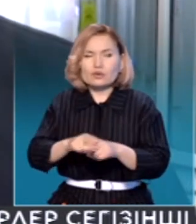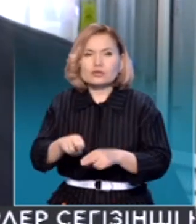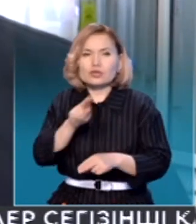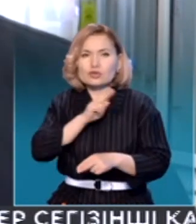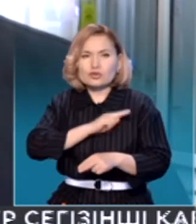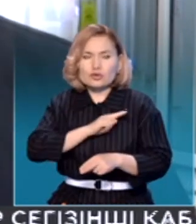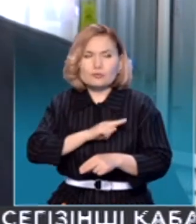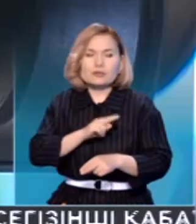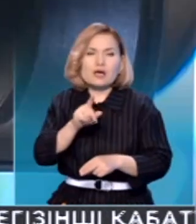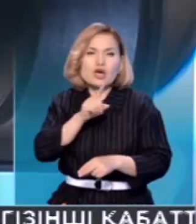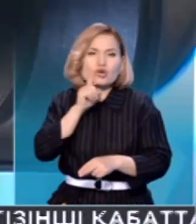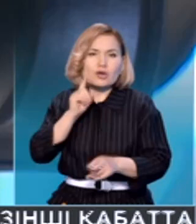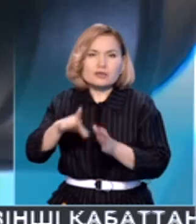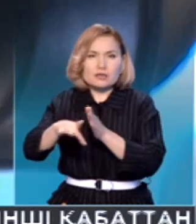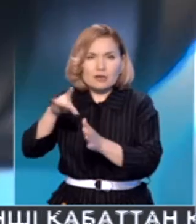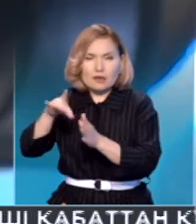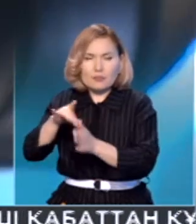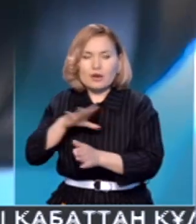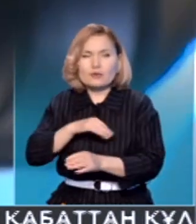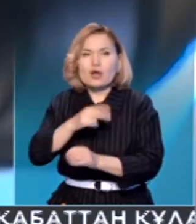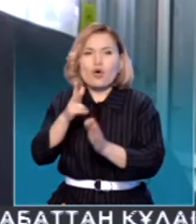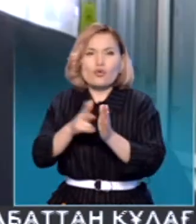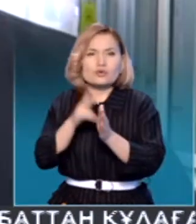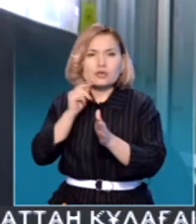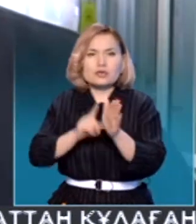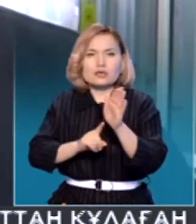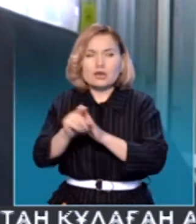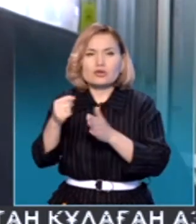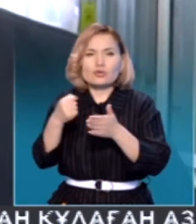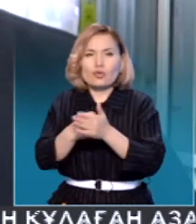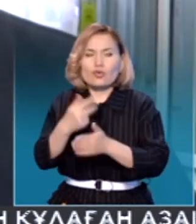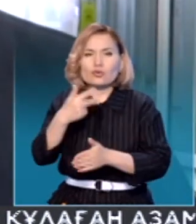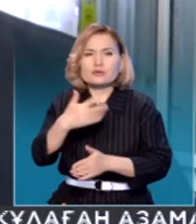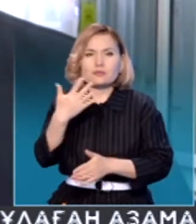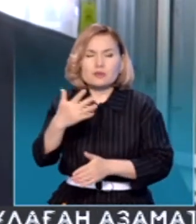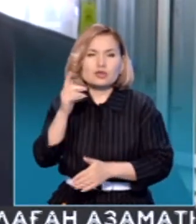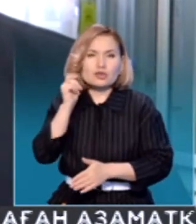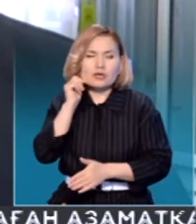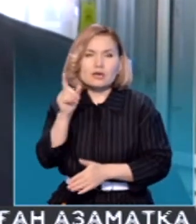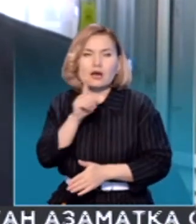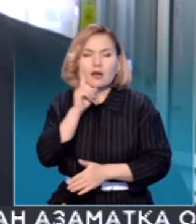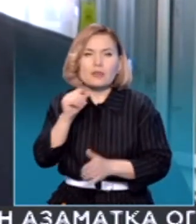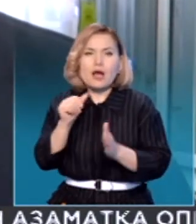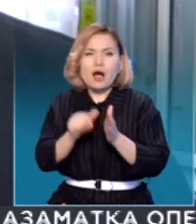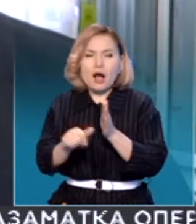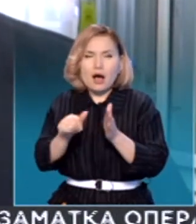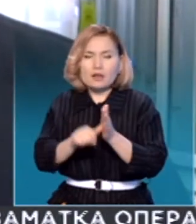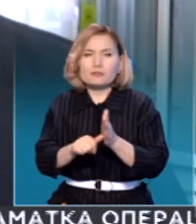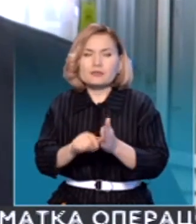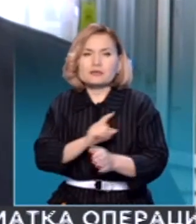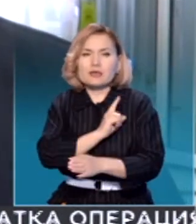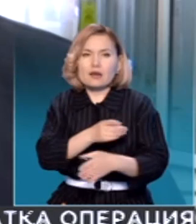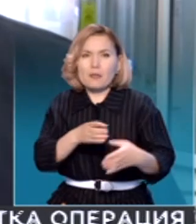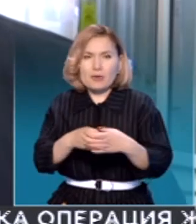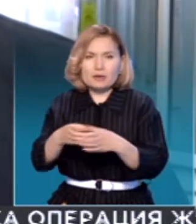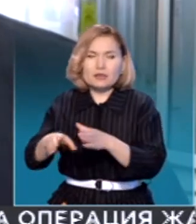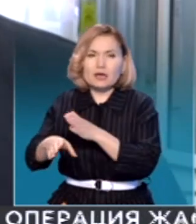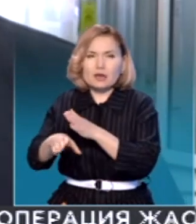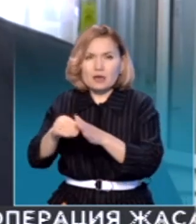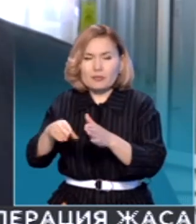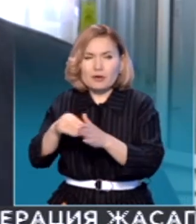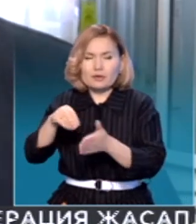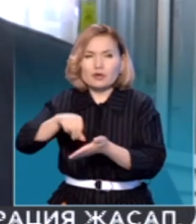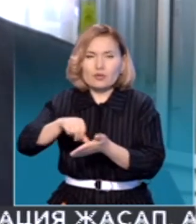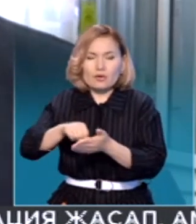іріктеу жүйесін енгіздік. 18 бен 35 жас аралығында 60 мықты деген команда іріктеліп, осы